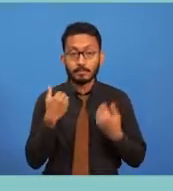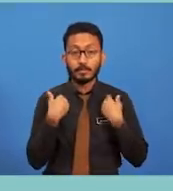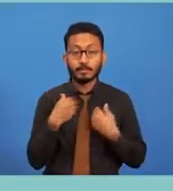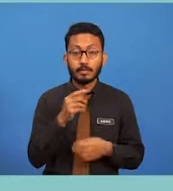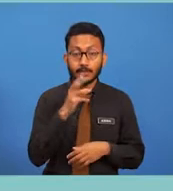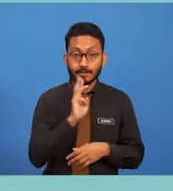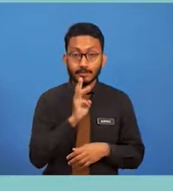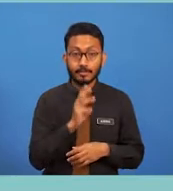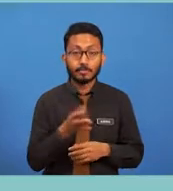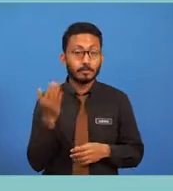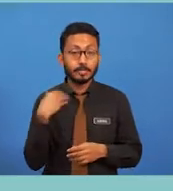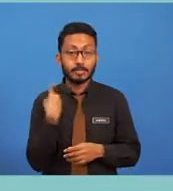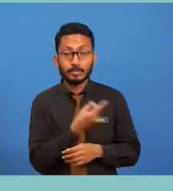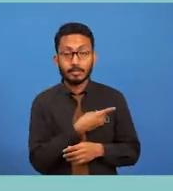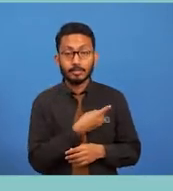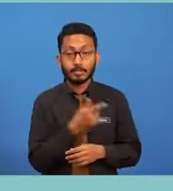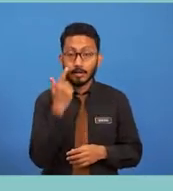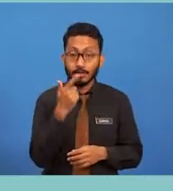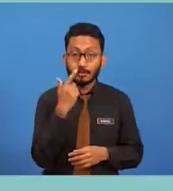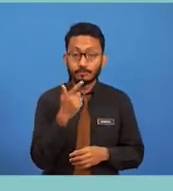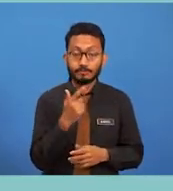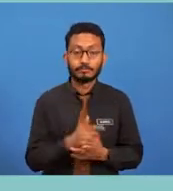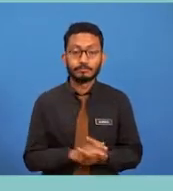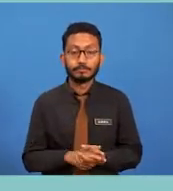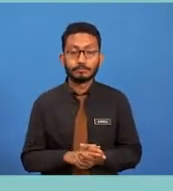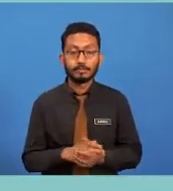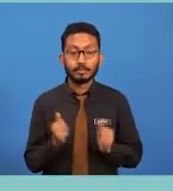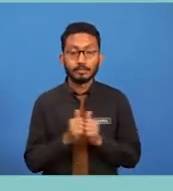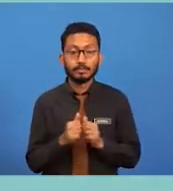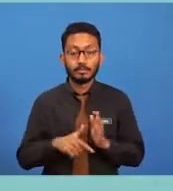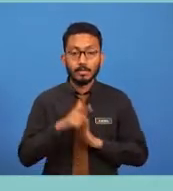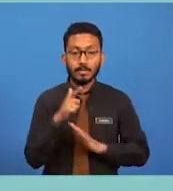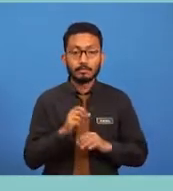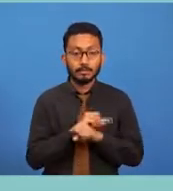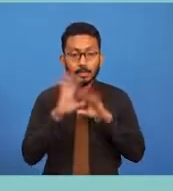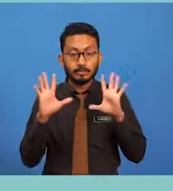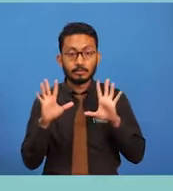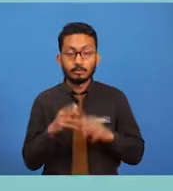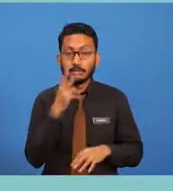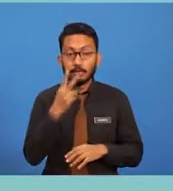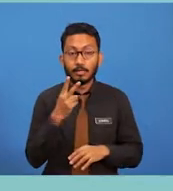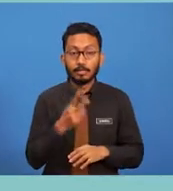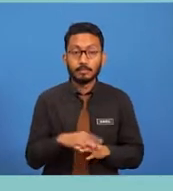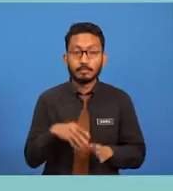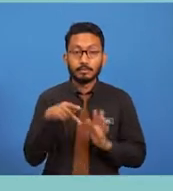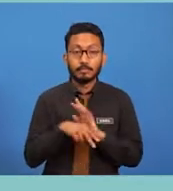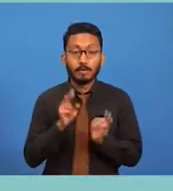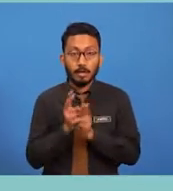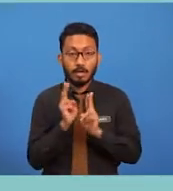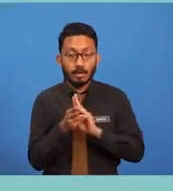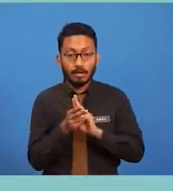Ayuh kita lihat keputusan eksperimen ini dengan lebih jelas. Nampak kan perubahan kertas limus tersebut,